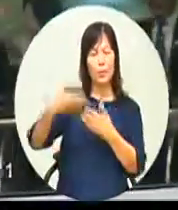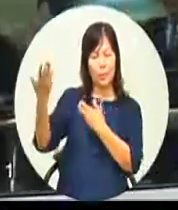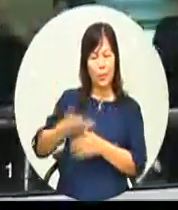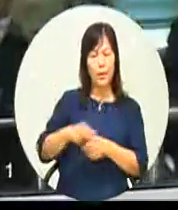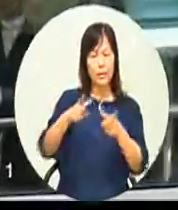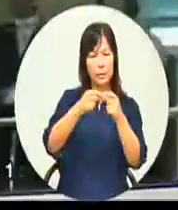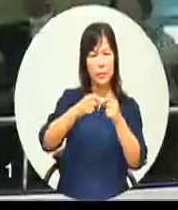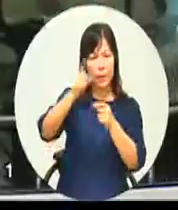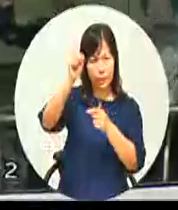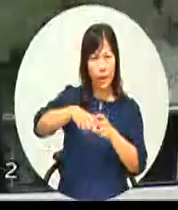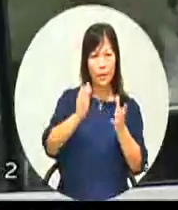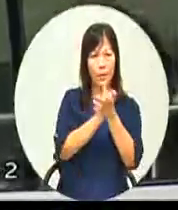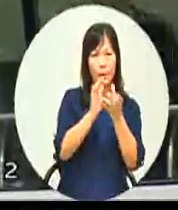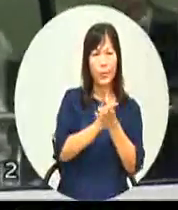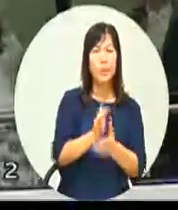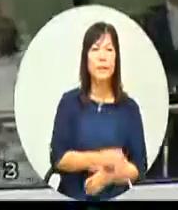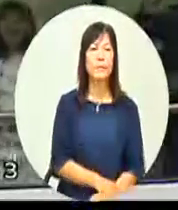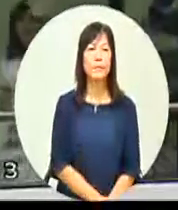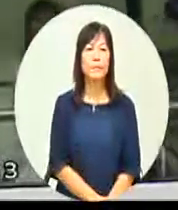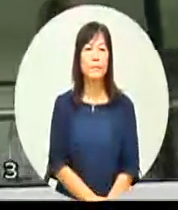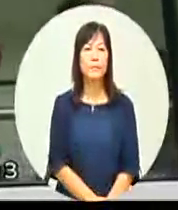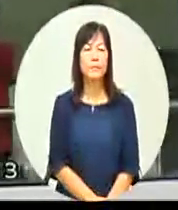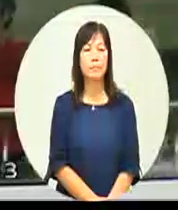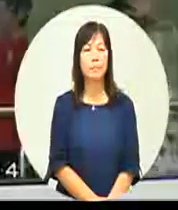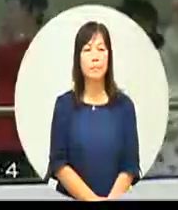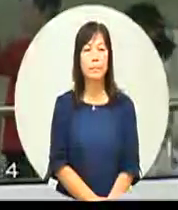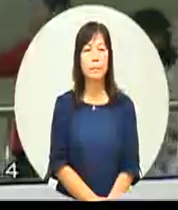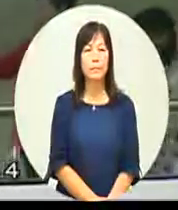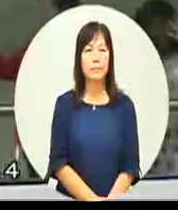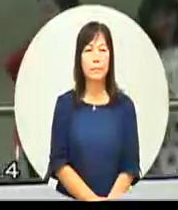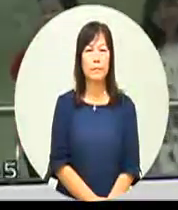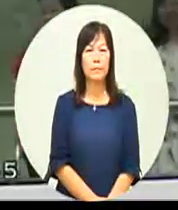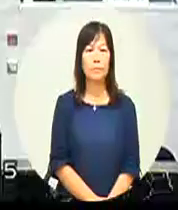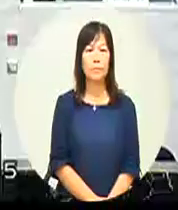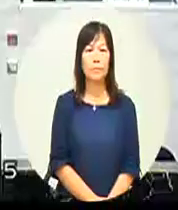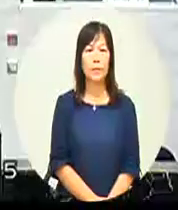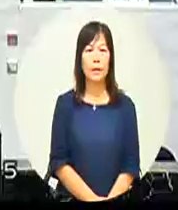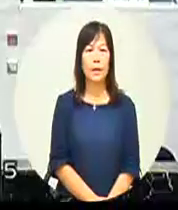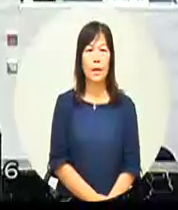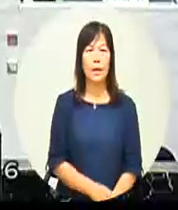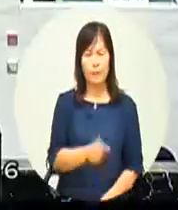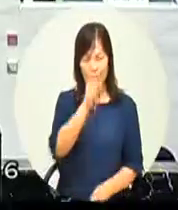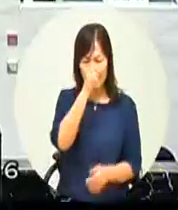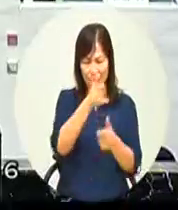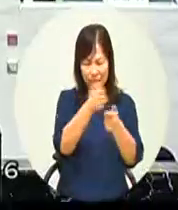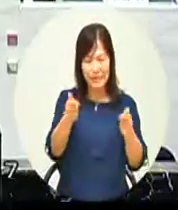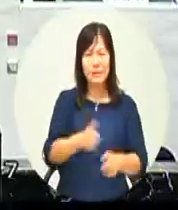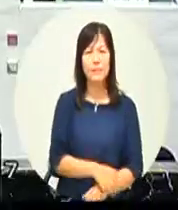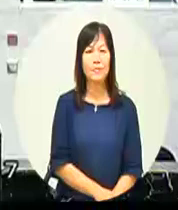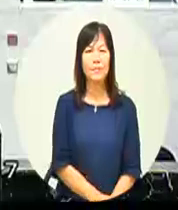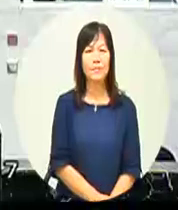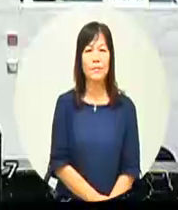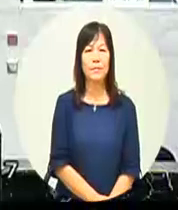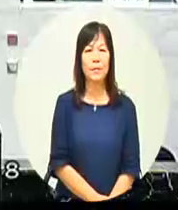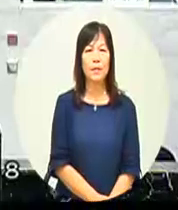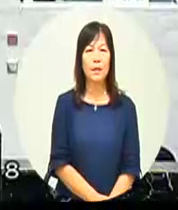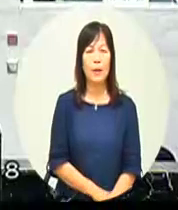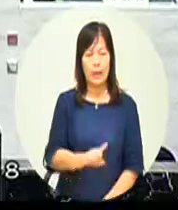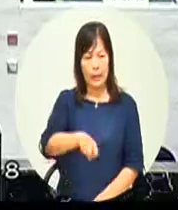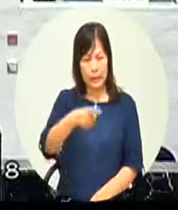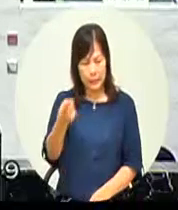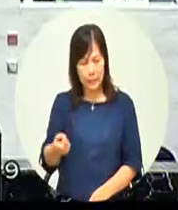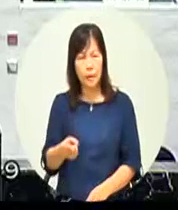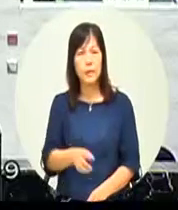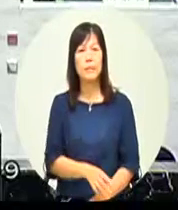どうもありがとう。 好，那我们就下一位，